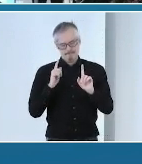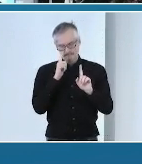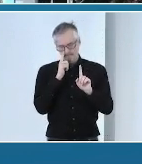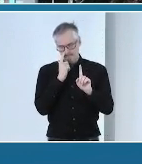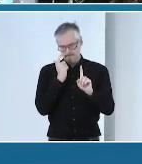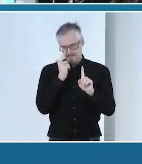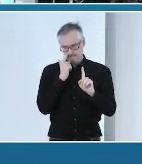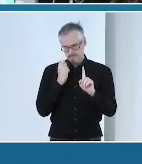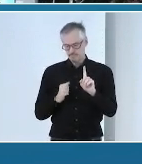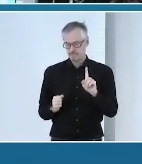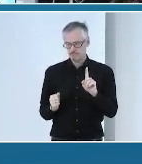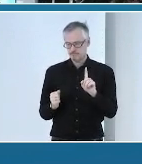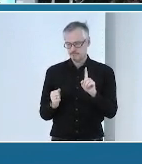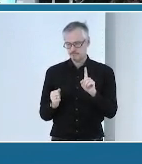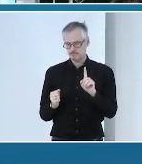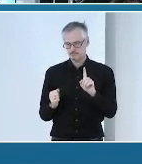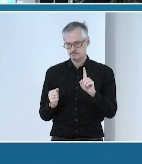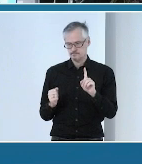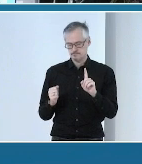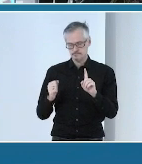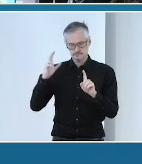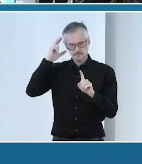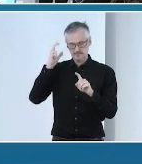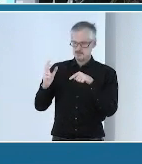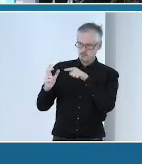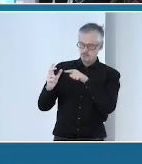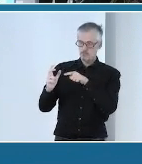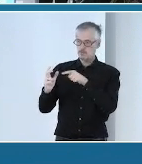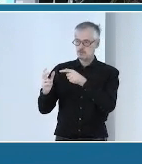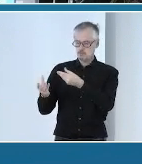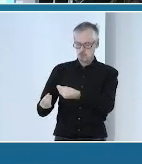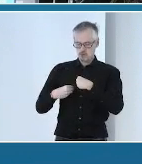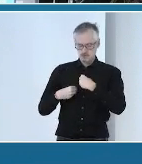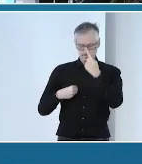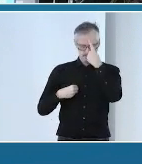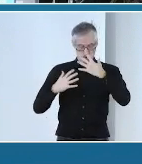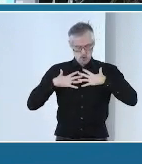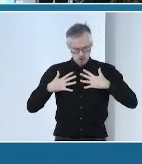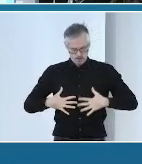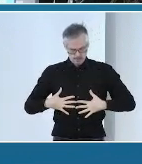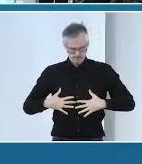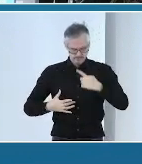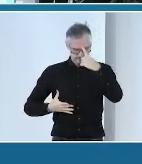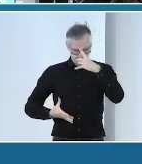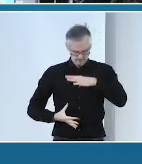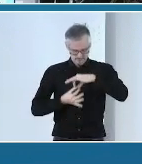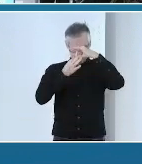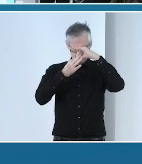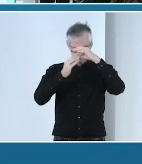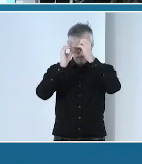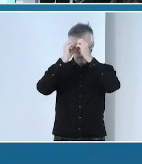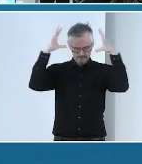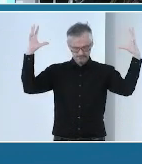Donc l'influence vestibulaire sur la représentation de nous-mêmes, de notre propre corps, et donc